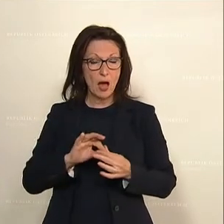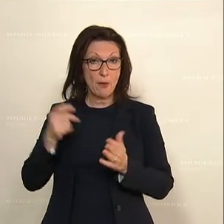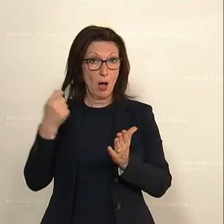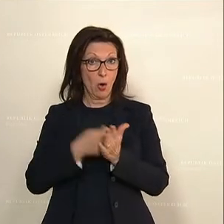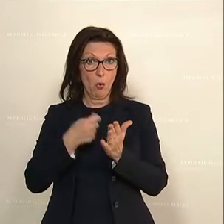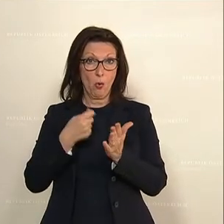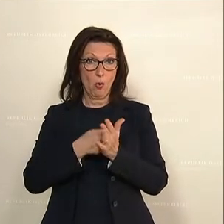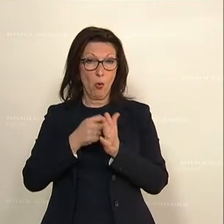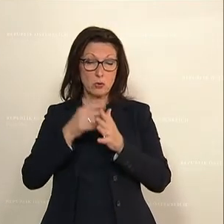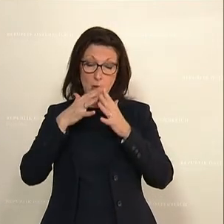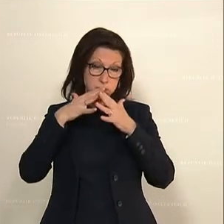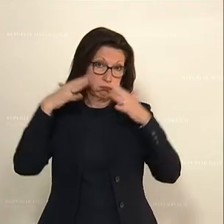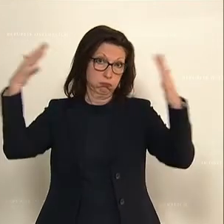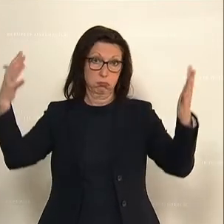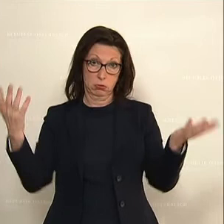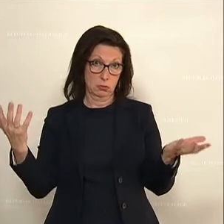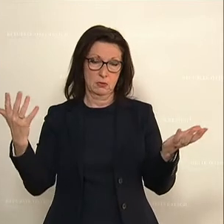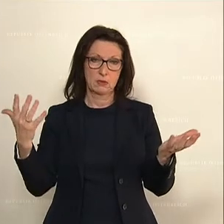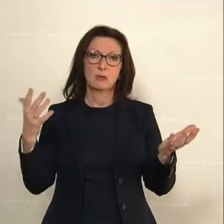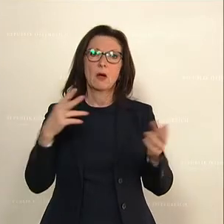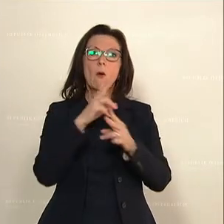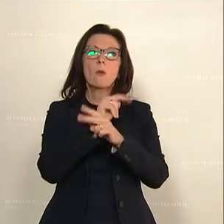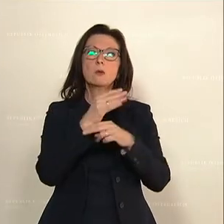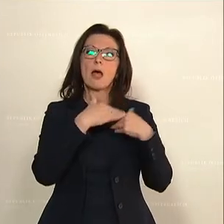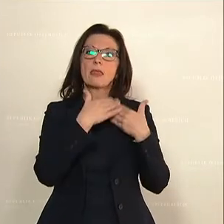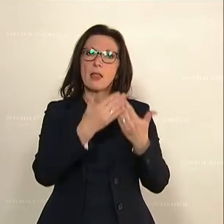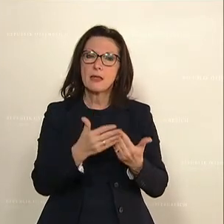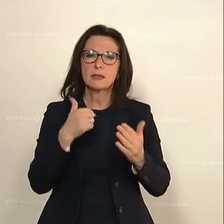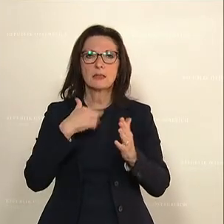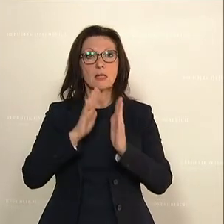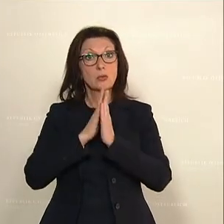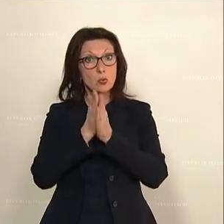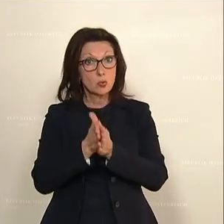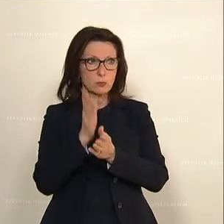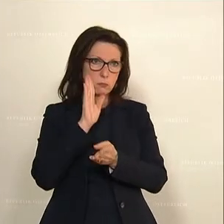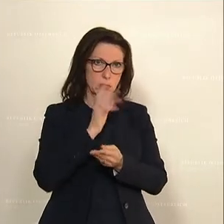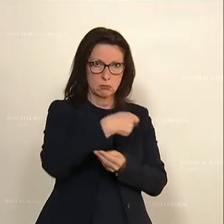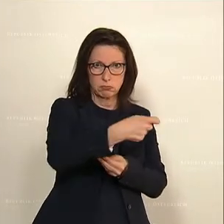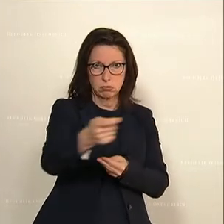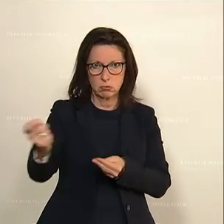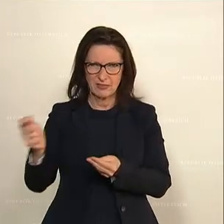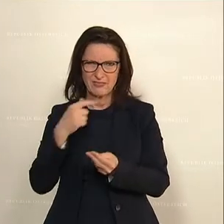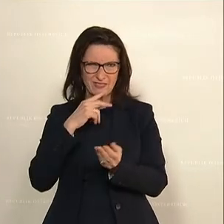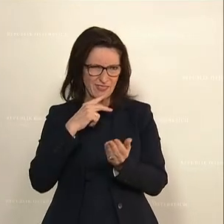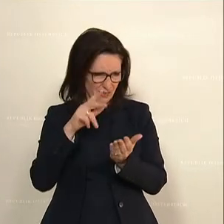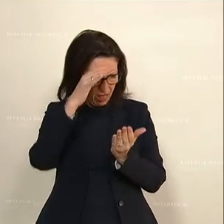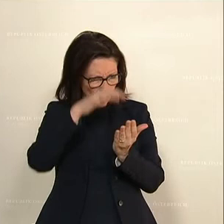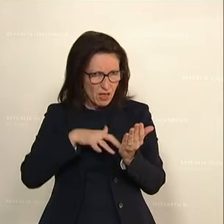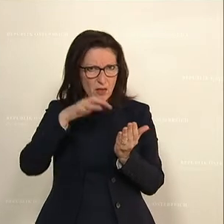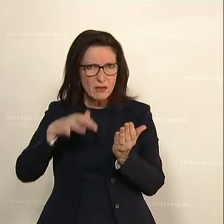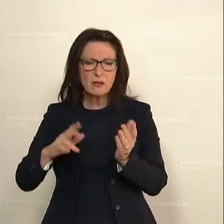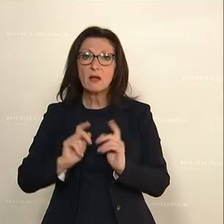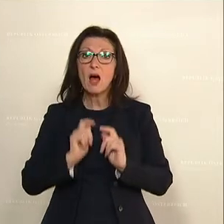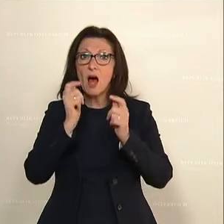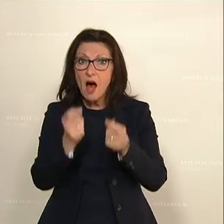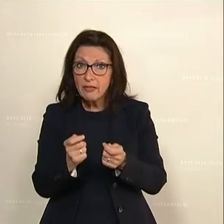stoppen, Entlastung für Österreich ein, ersuche um Verteilung aufgrund des Umfanges und habe diesen Antrag